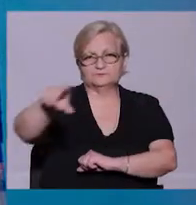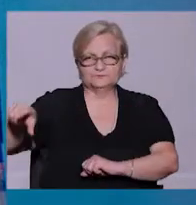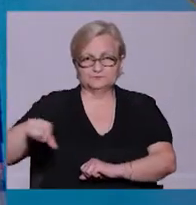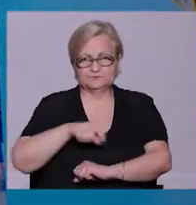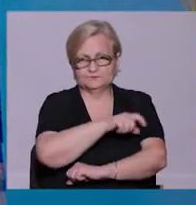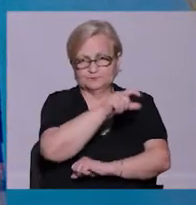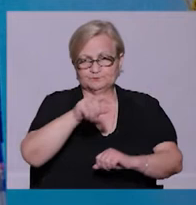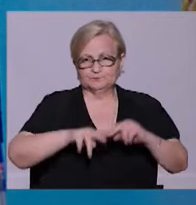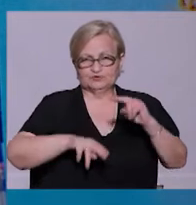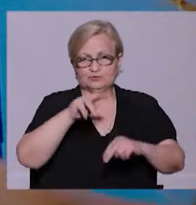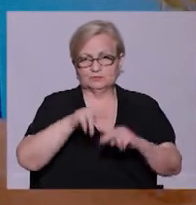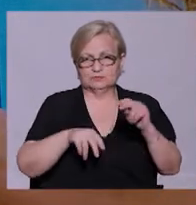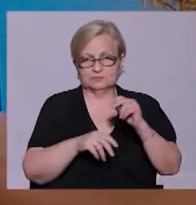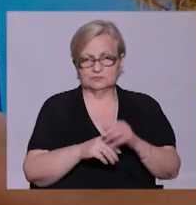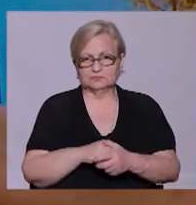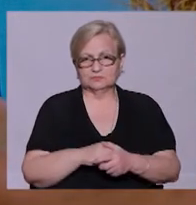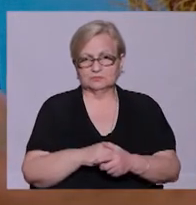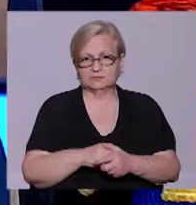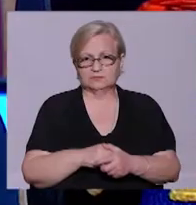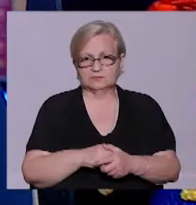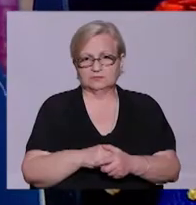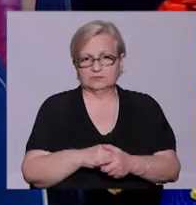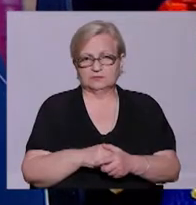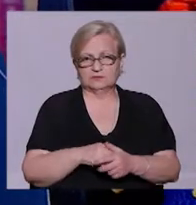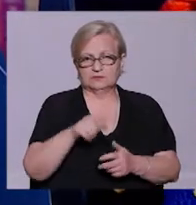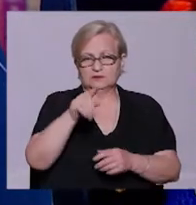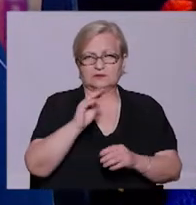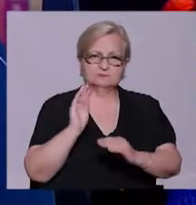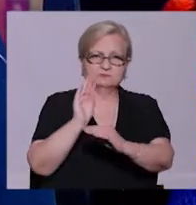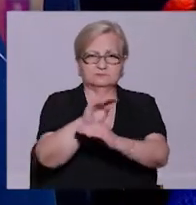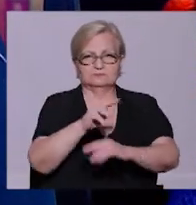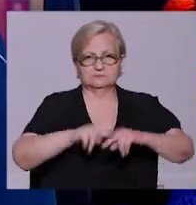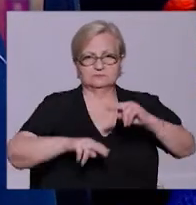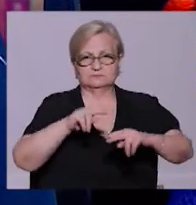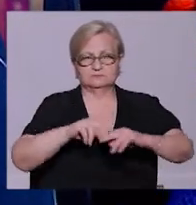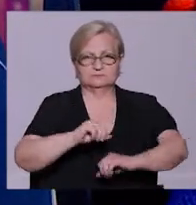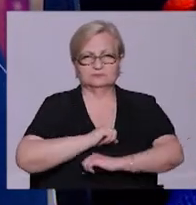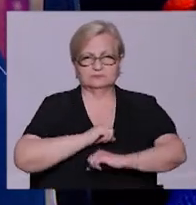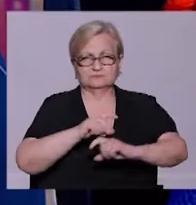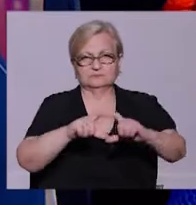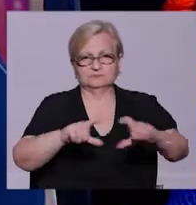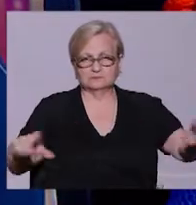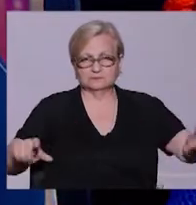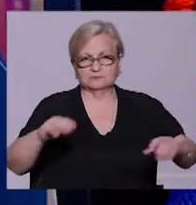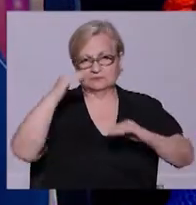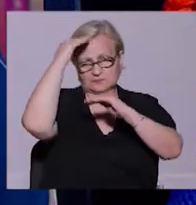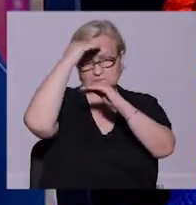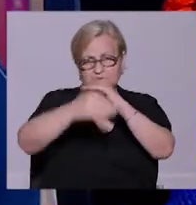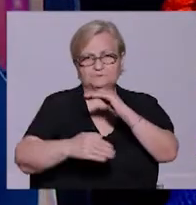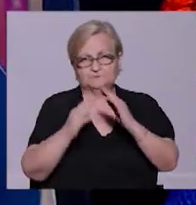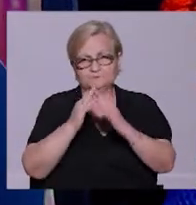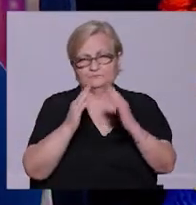დავაკვირდეთ. ნახეთ, აი ეს ადგილი მიშენებულია. აი ეს აივანი თან